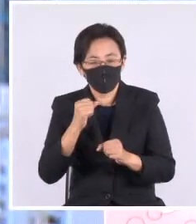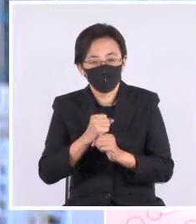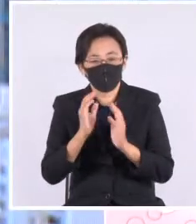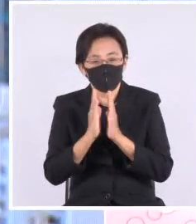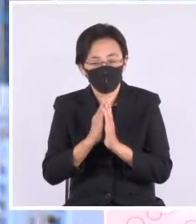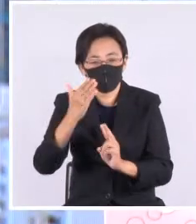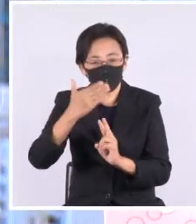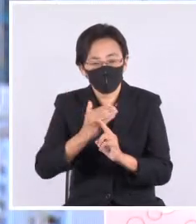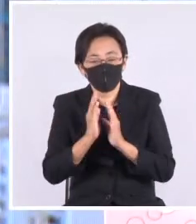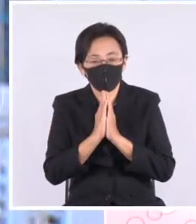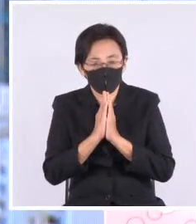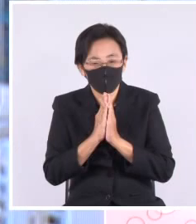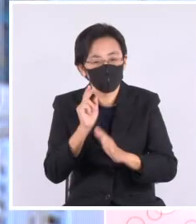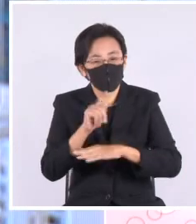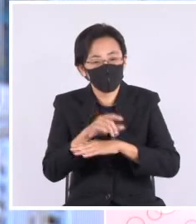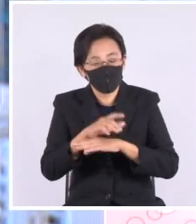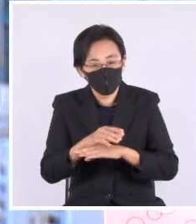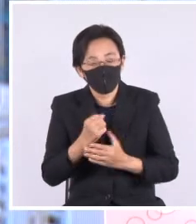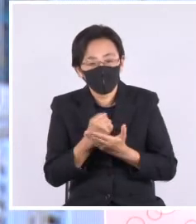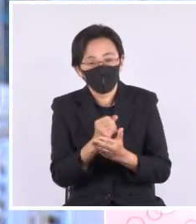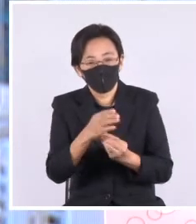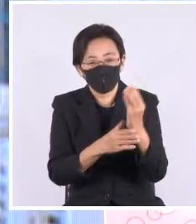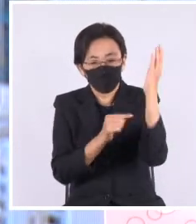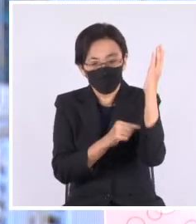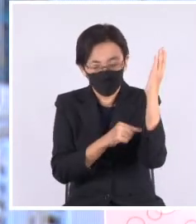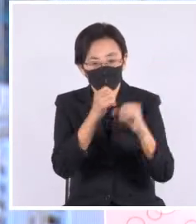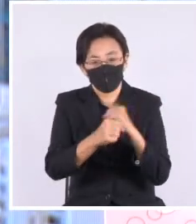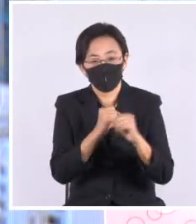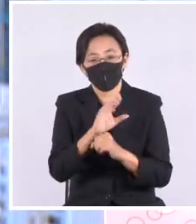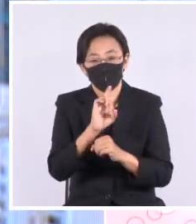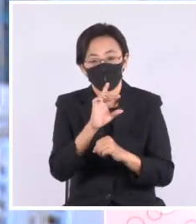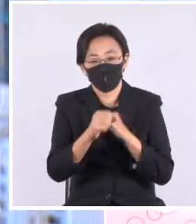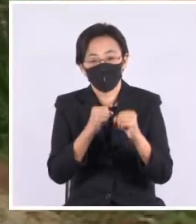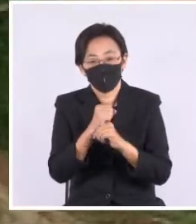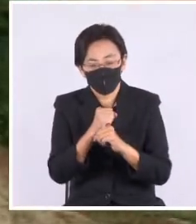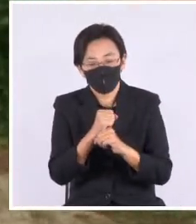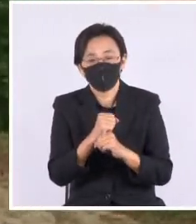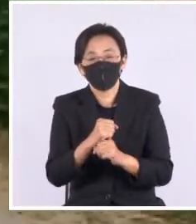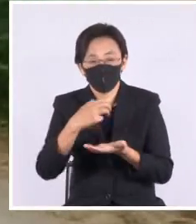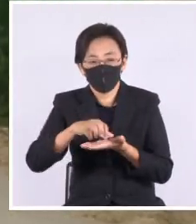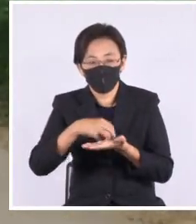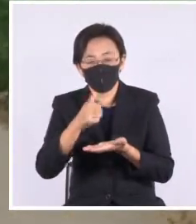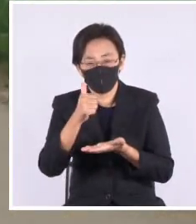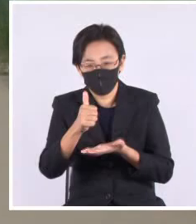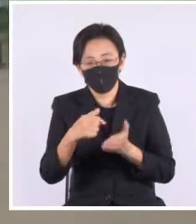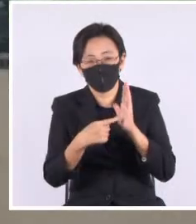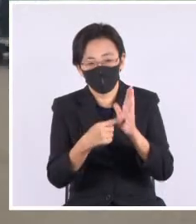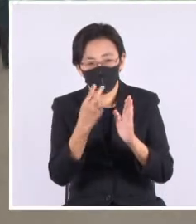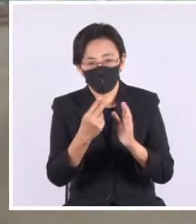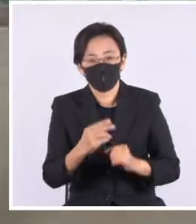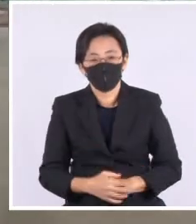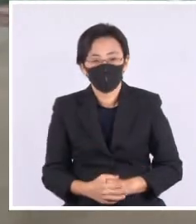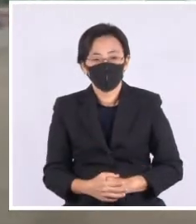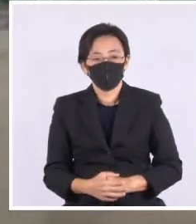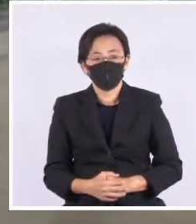ออนไลน์ค่ะเพื่อจะช่วยต้นยางนายักษ์อายุกว่า 100ปีนะคะเรื่องราวนี้เป็นเรื่องดีๆไปดูกันค่ะกูชมขา